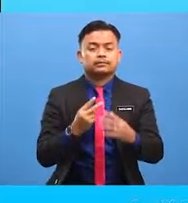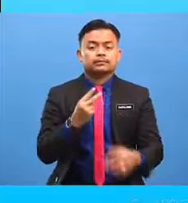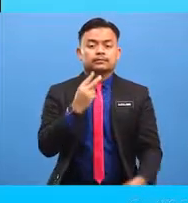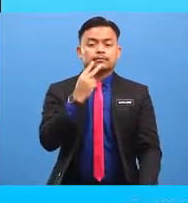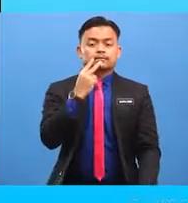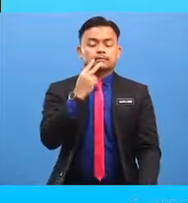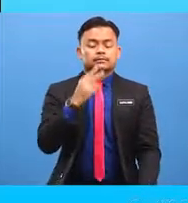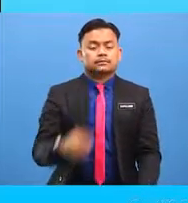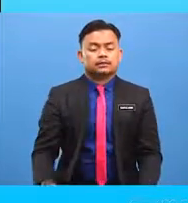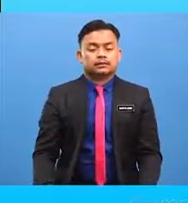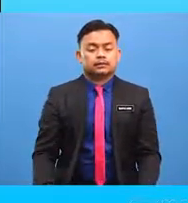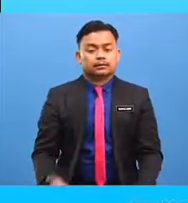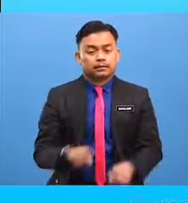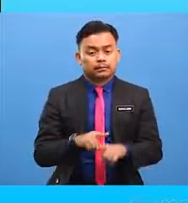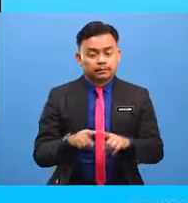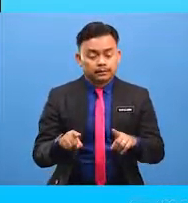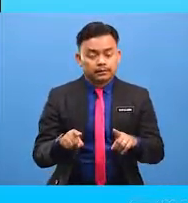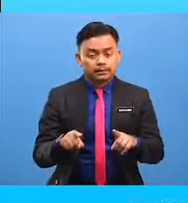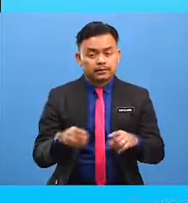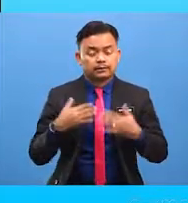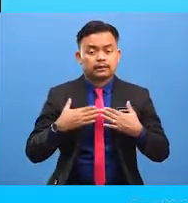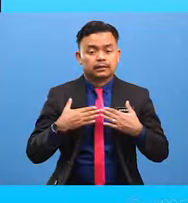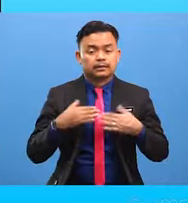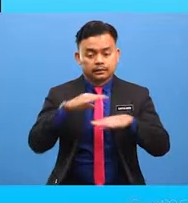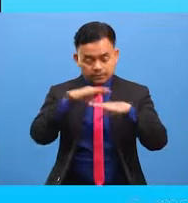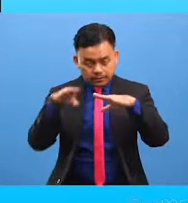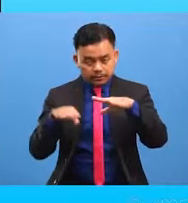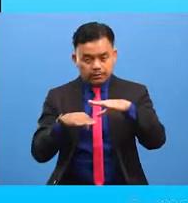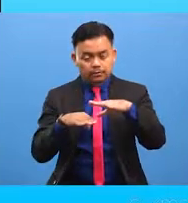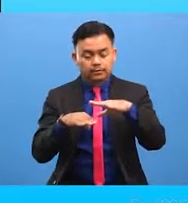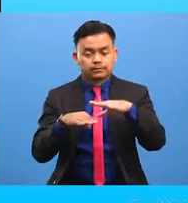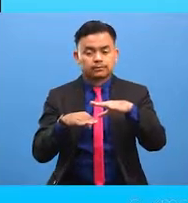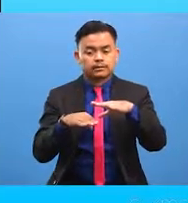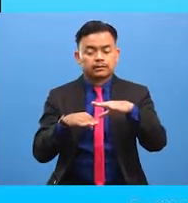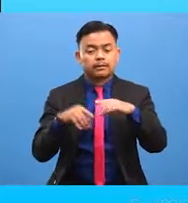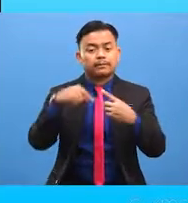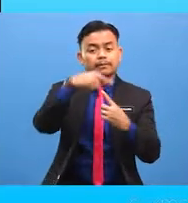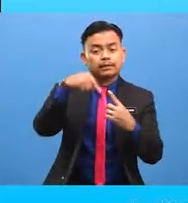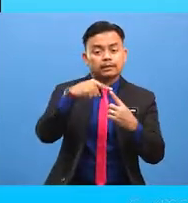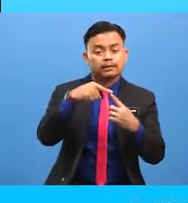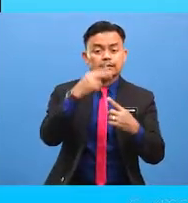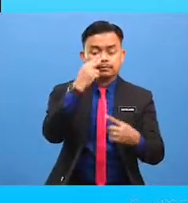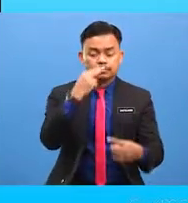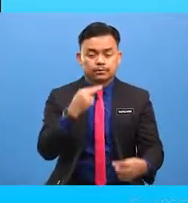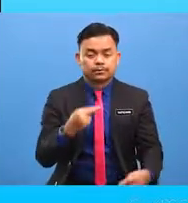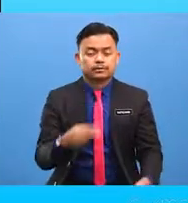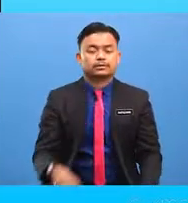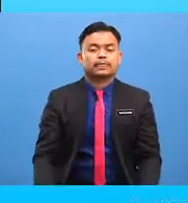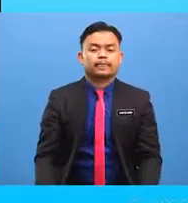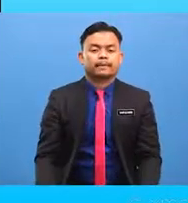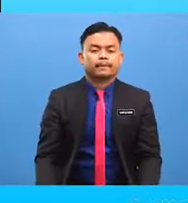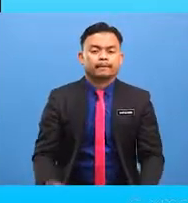akan bergerak ke bawah dan menurun apabila kita menghembus nafas. Bagaimana ia boleh